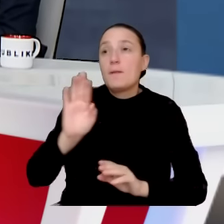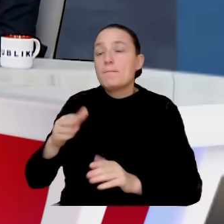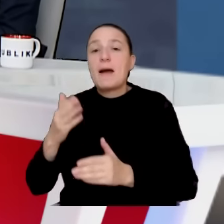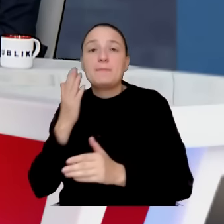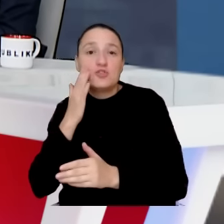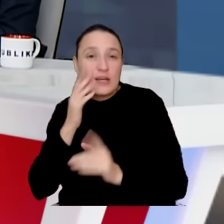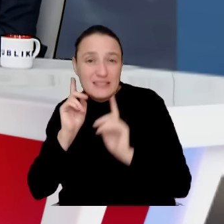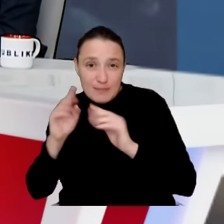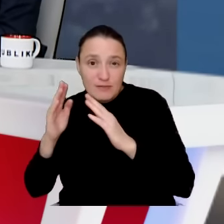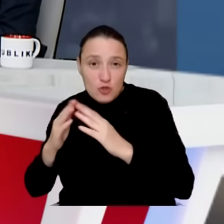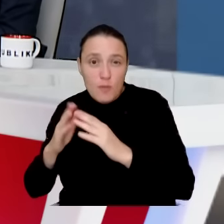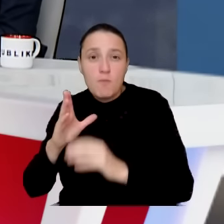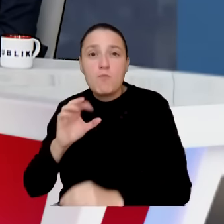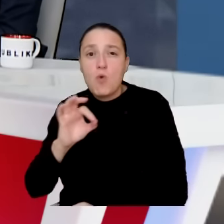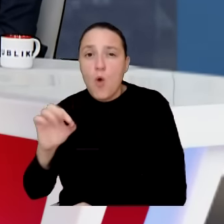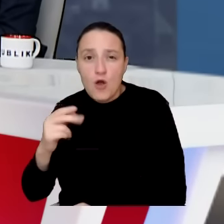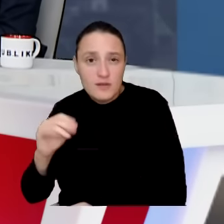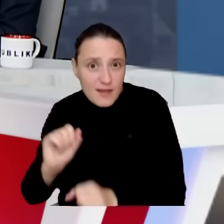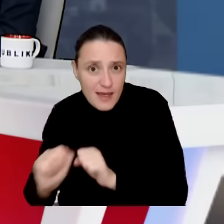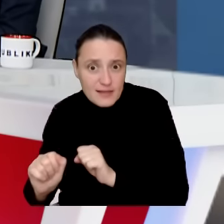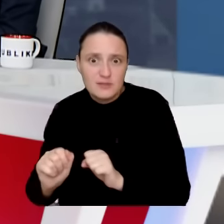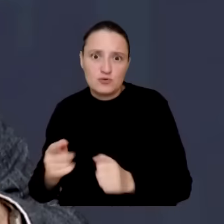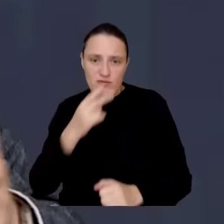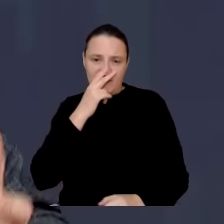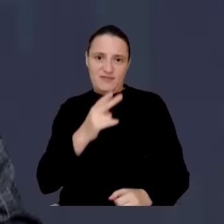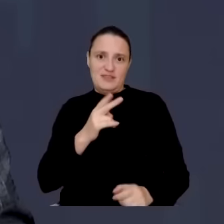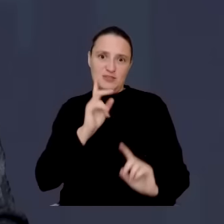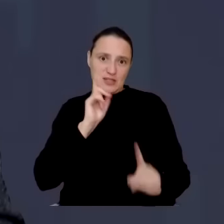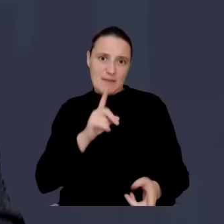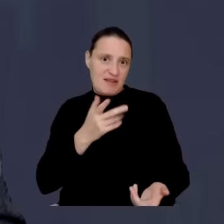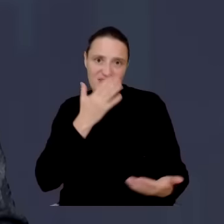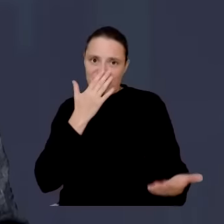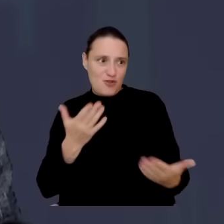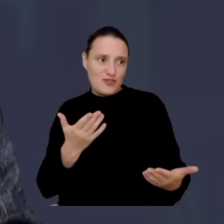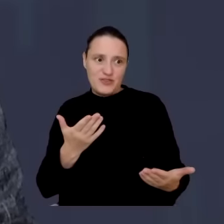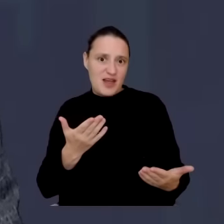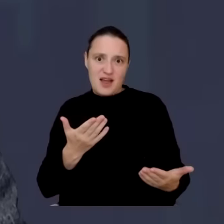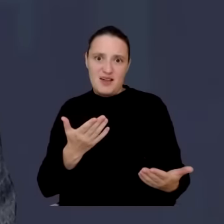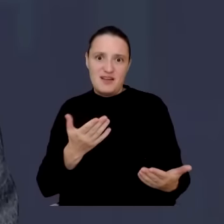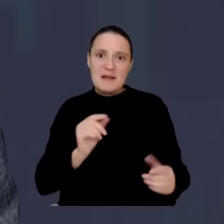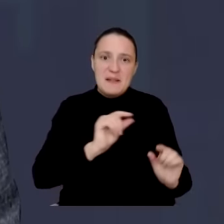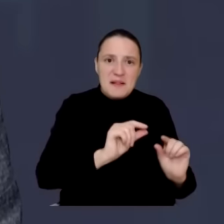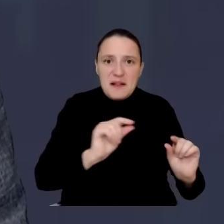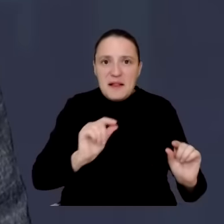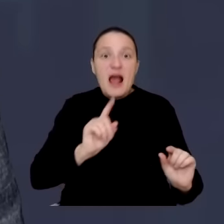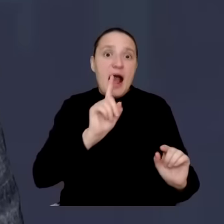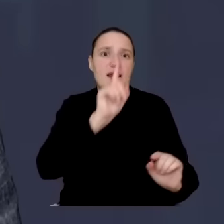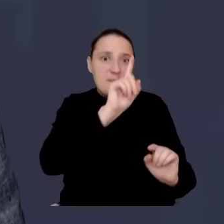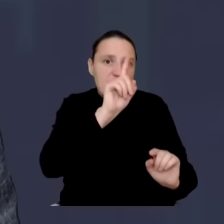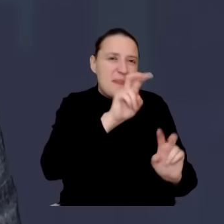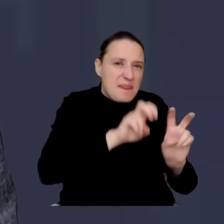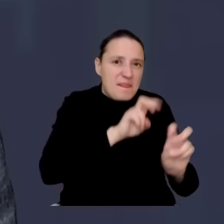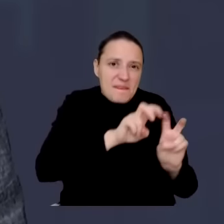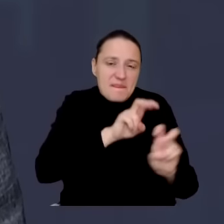to są wszystkie że to wszystko to wszystko chodzi to to po prostu naprawdę wygląda naprawdę na na na taką drobne drobne krętactwo